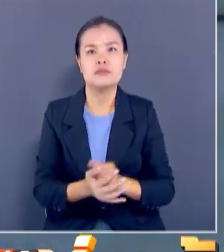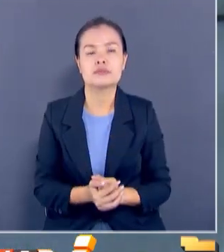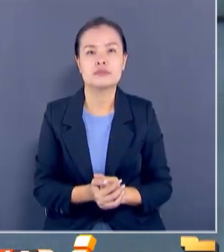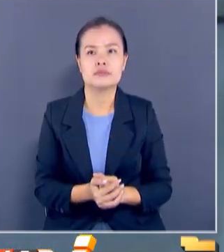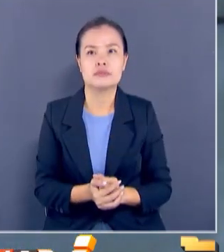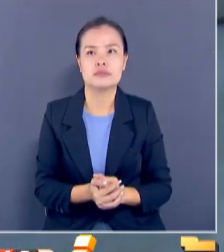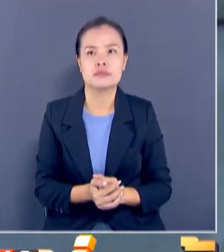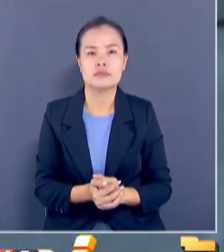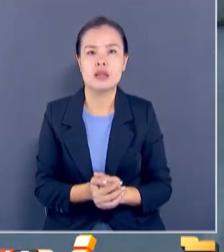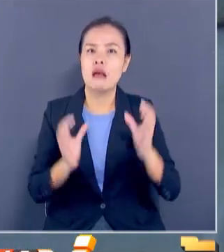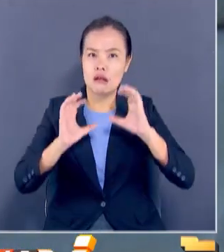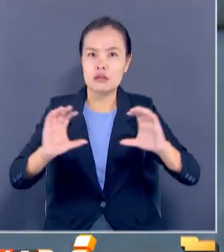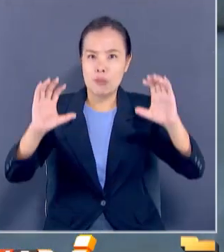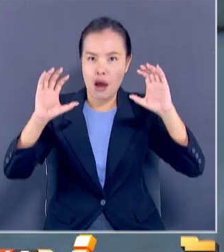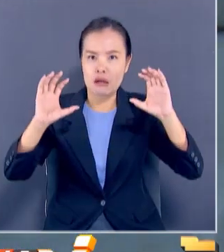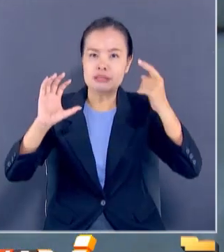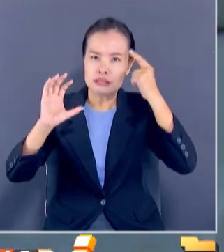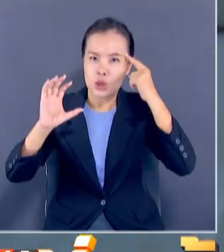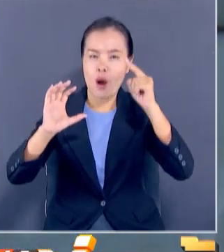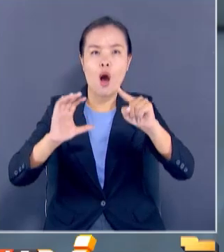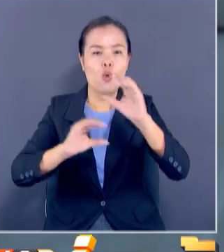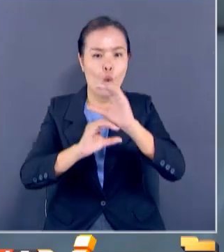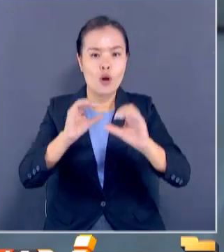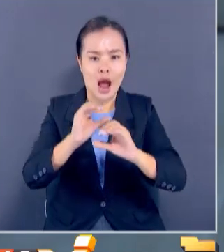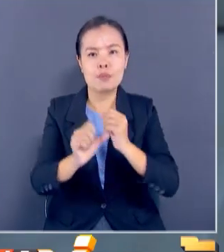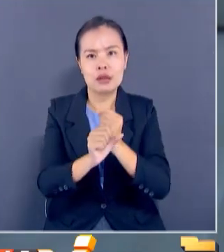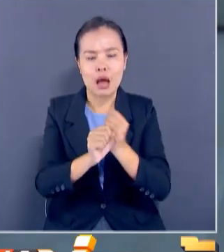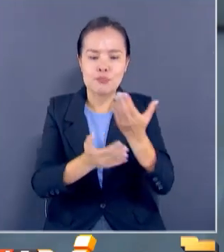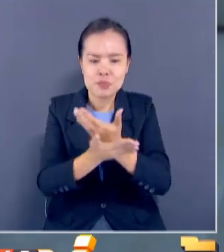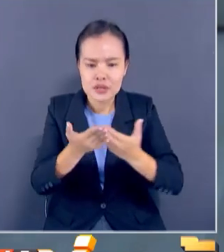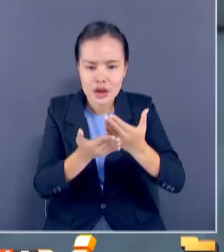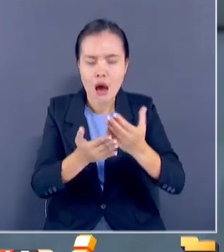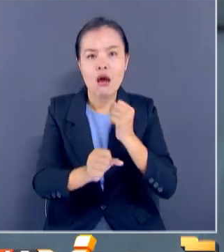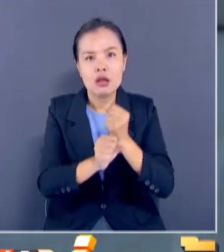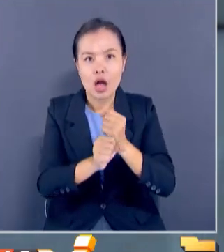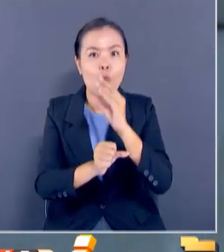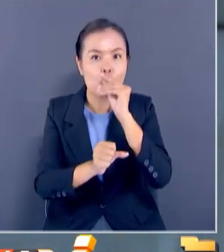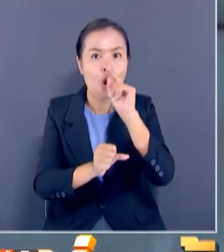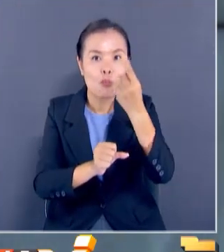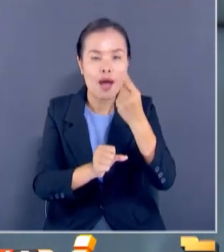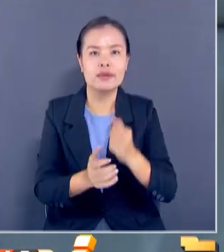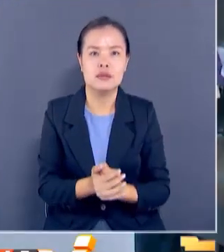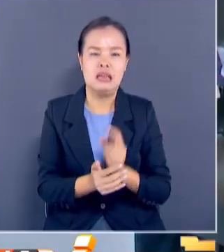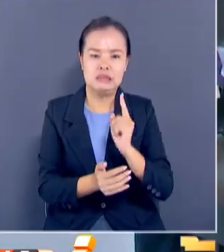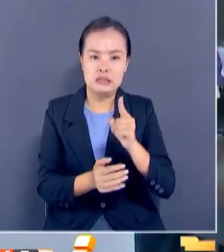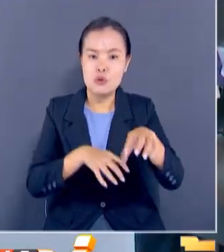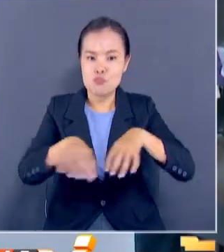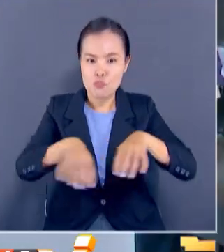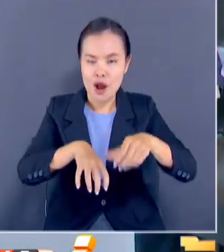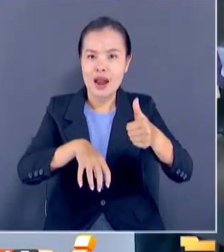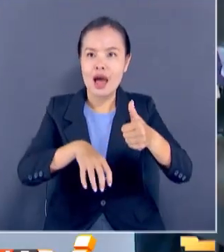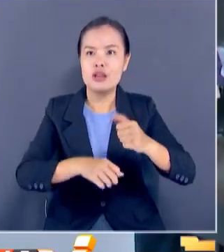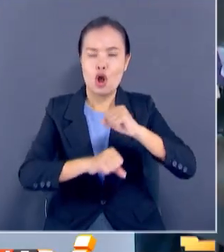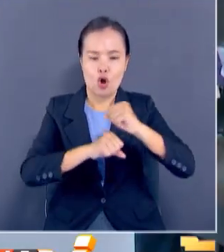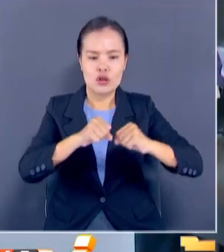เรื่องนี้เป็นเรื่องที่รัฐบาลเองเนี่ยน่าที่จะเอาโครงการเหล่านี้มาพิจารณาเอามาปัดฝุ่นดูว่าเฮ้ยในความเป็นจริงมันสามารถบริหารจัดการ มากกว่าเอาแก่ง